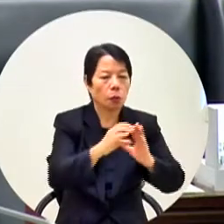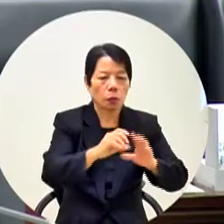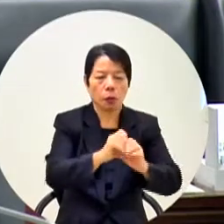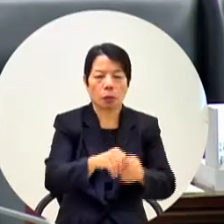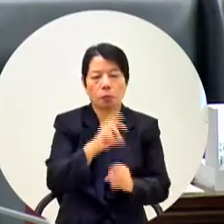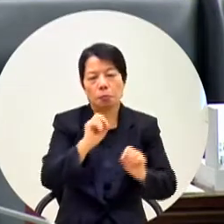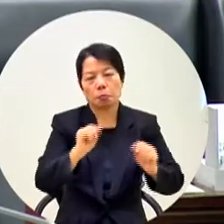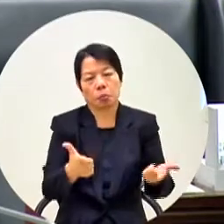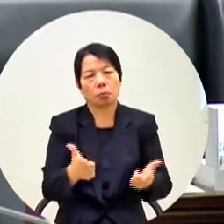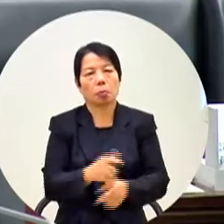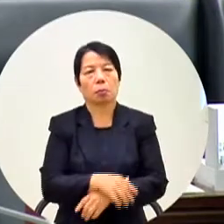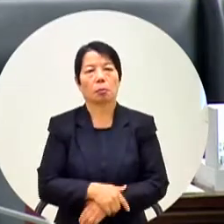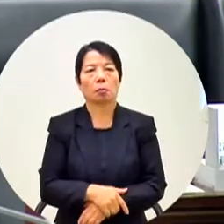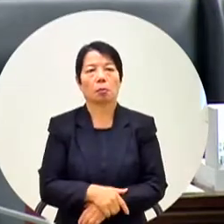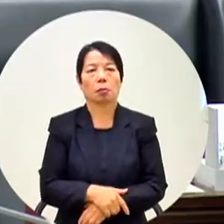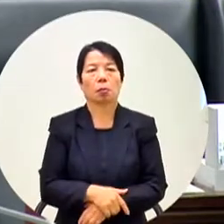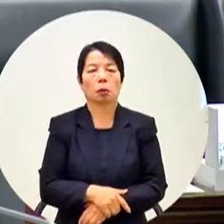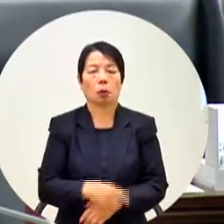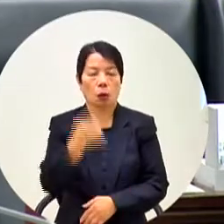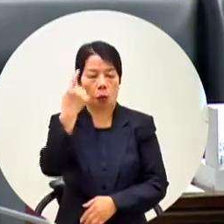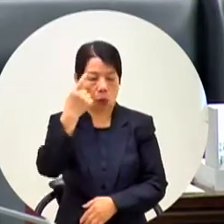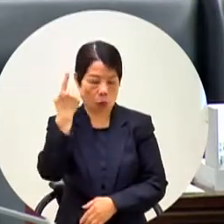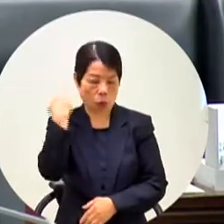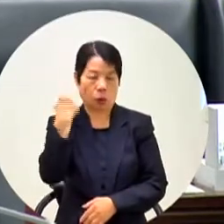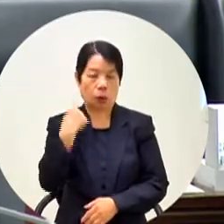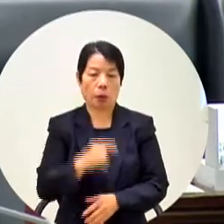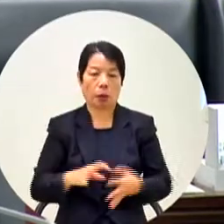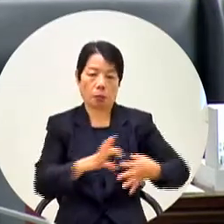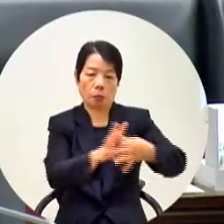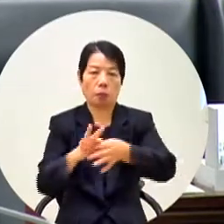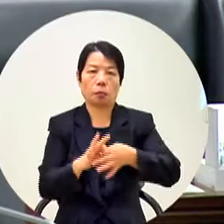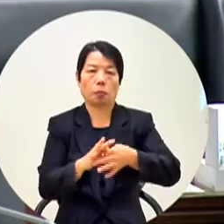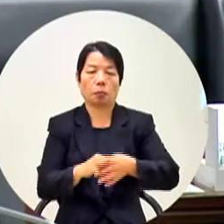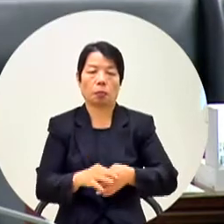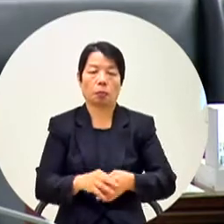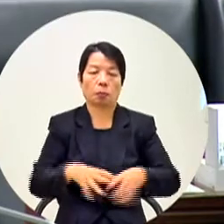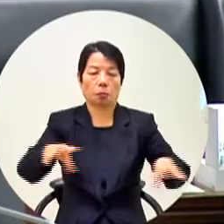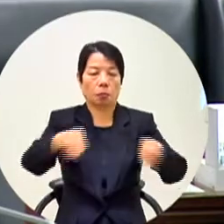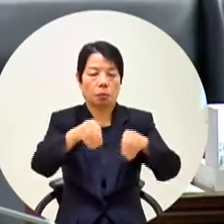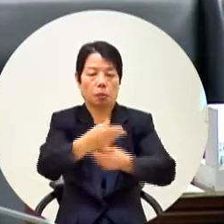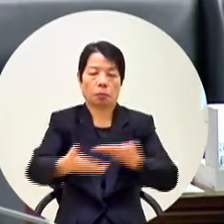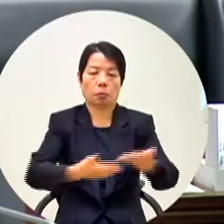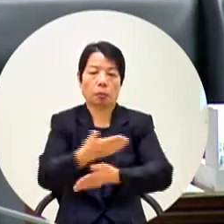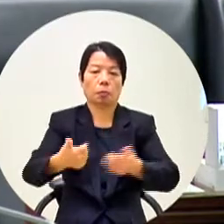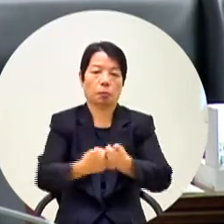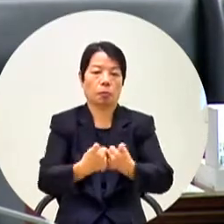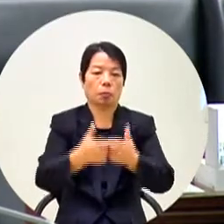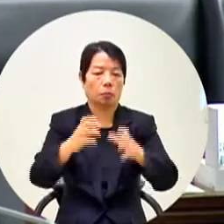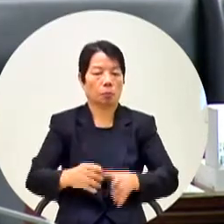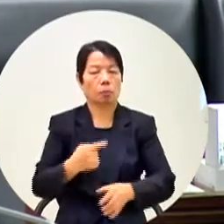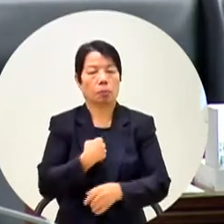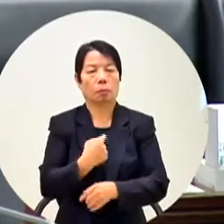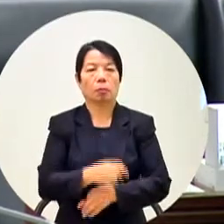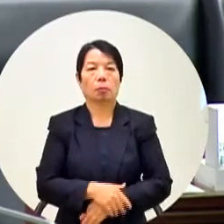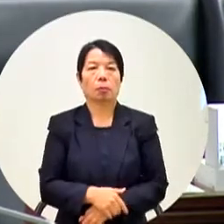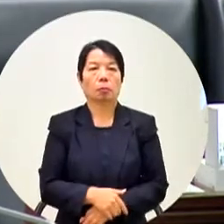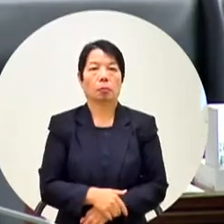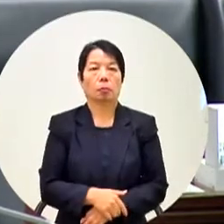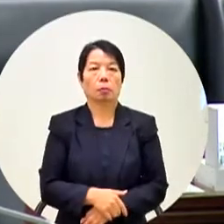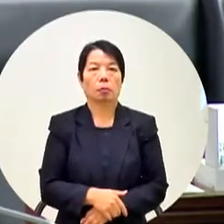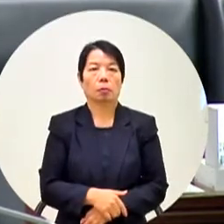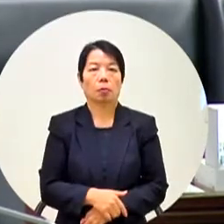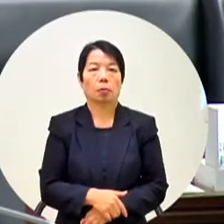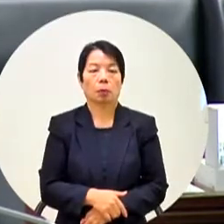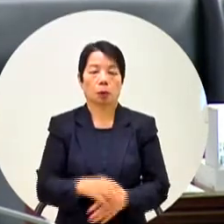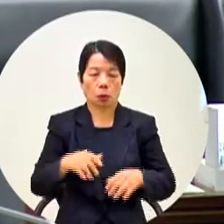昨昏怎啊开一个联合的协调会，哈、哦，结果咱所